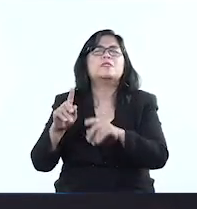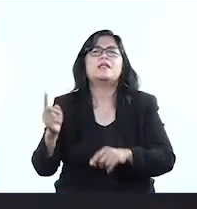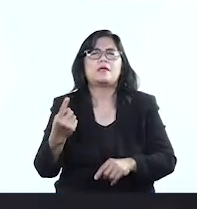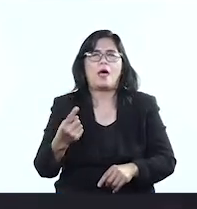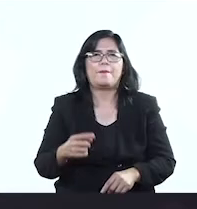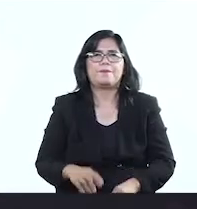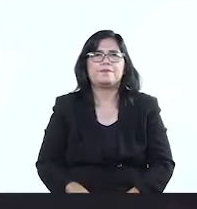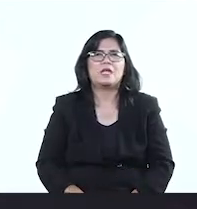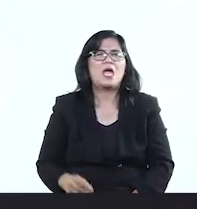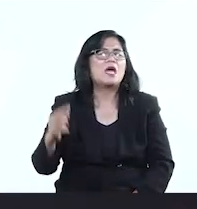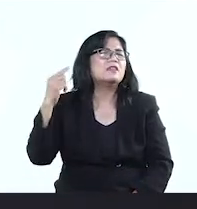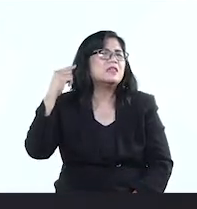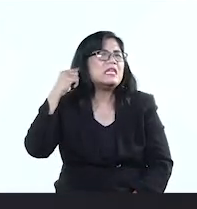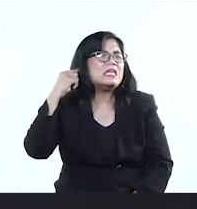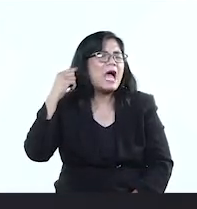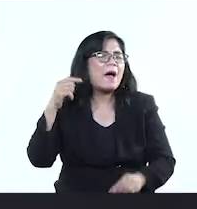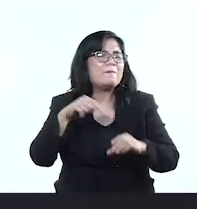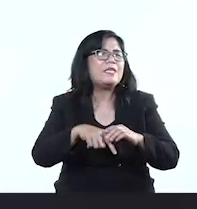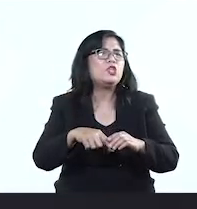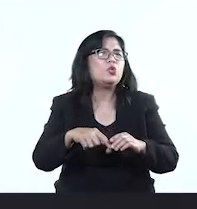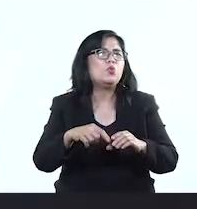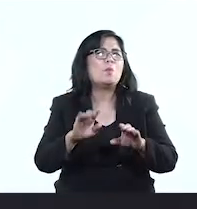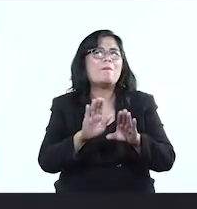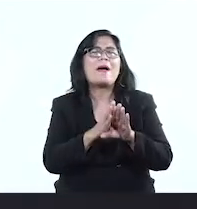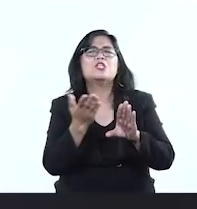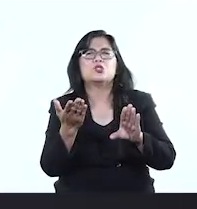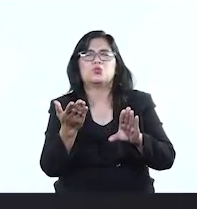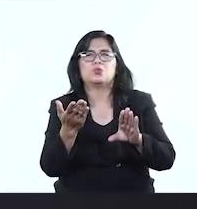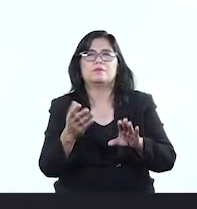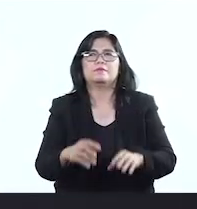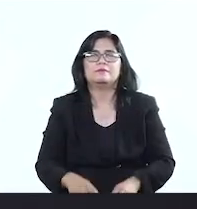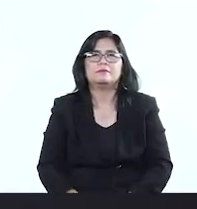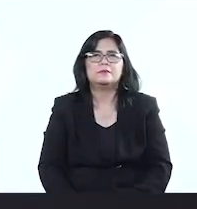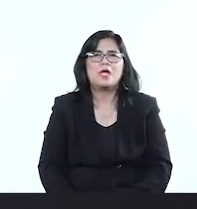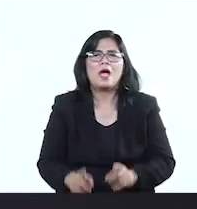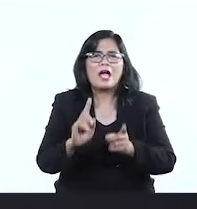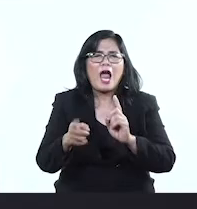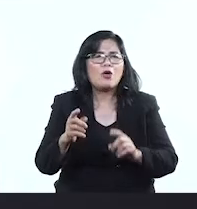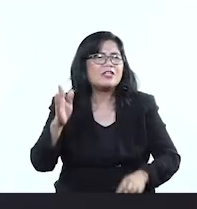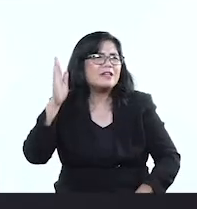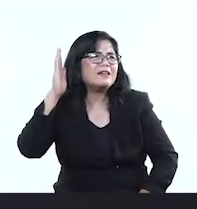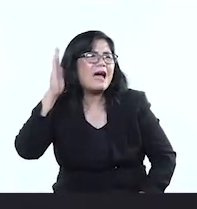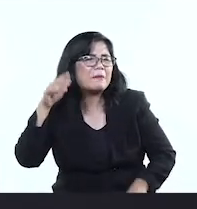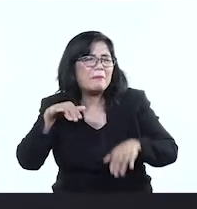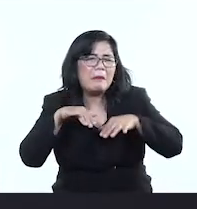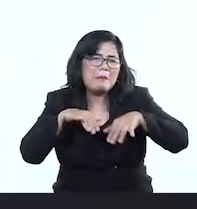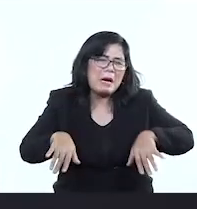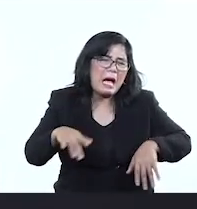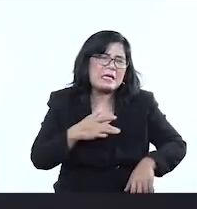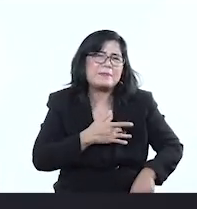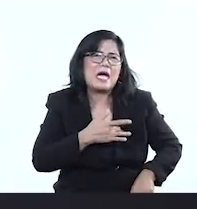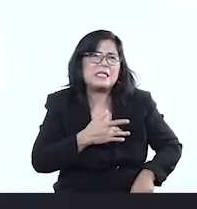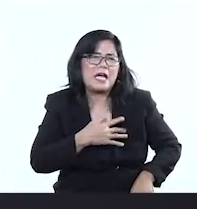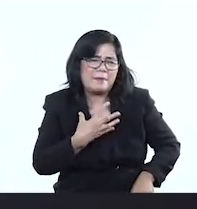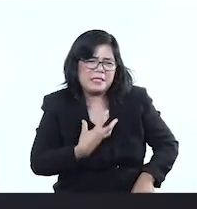Hai Rafly gak juga salah satu pintu masuk ke jiwa Hai kalau yang kau dengar hanya melemahkan yang menyakitkannya